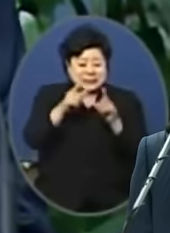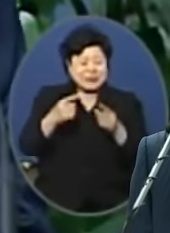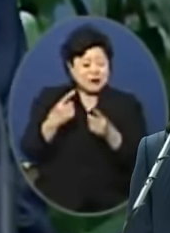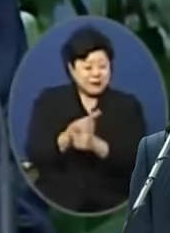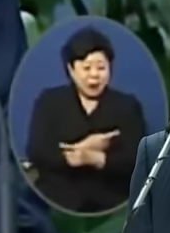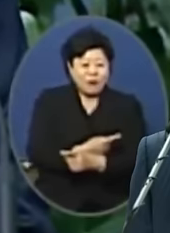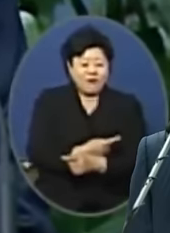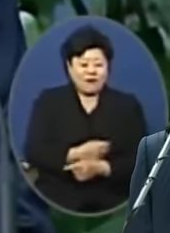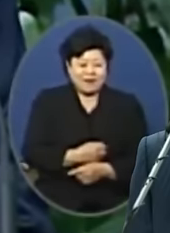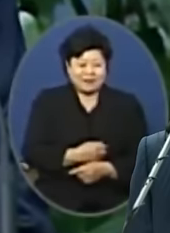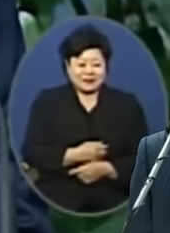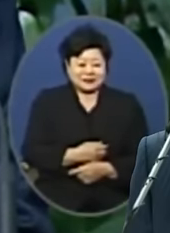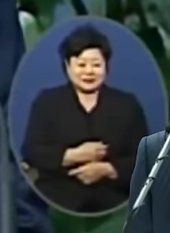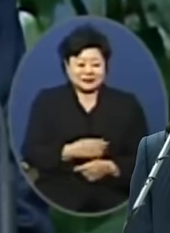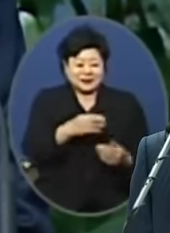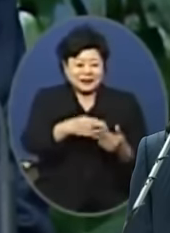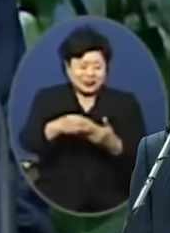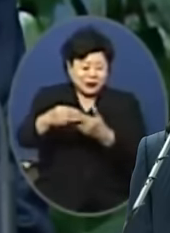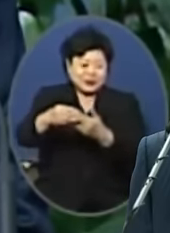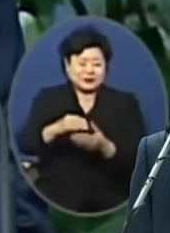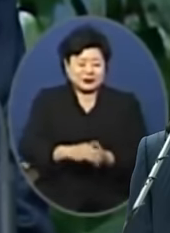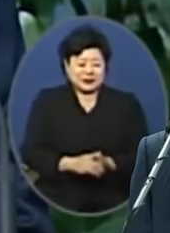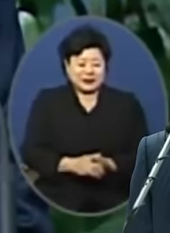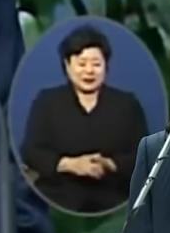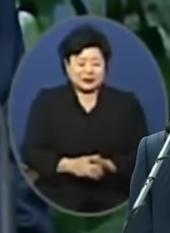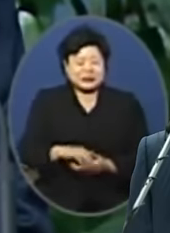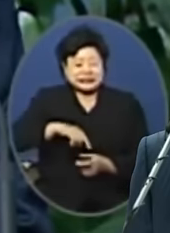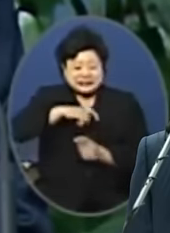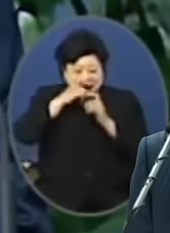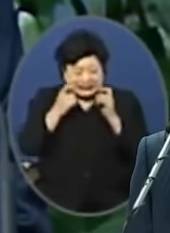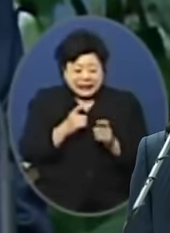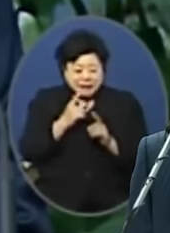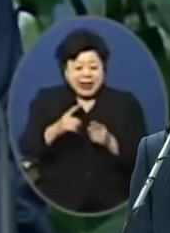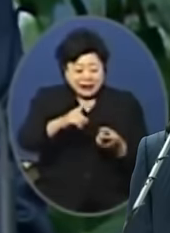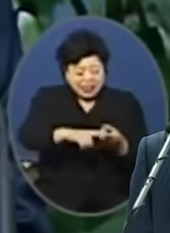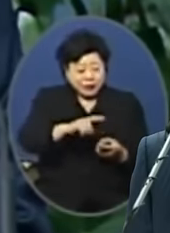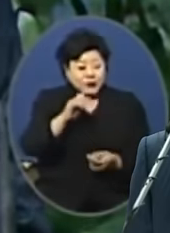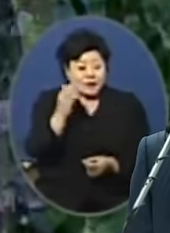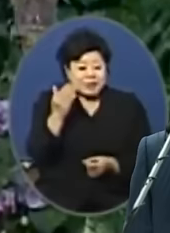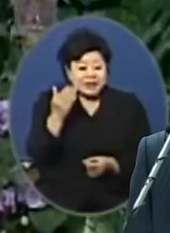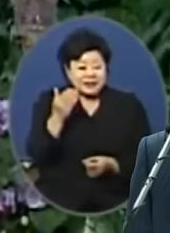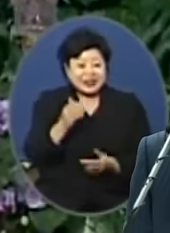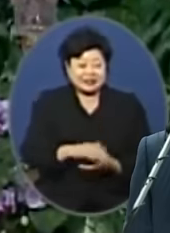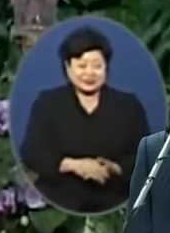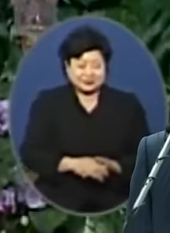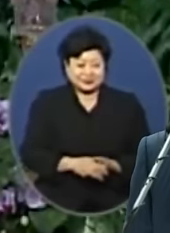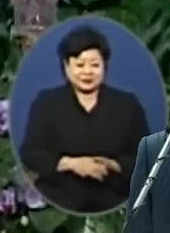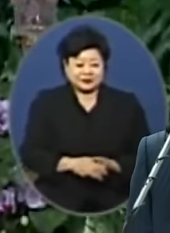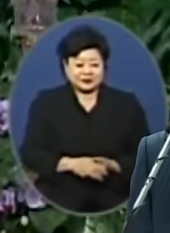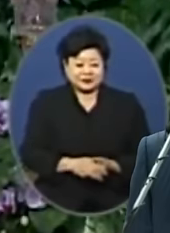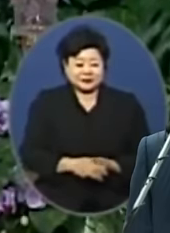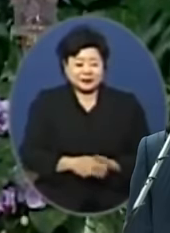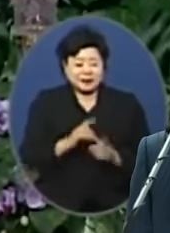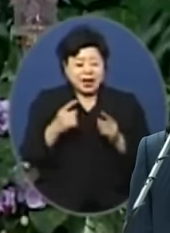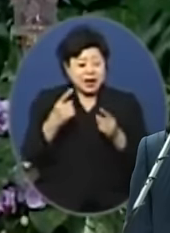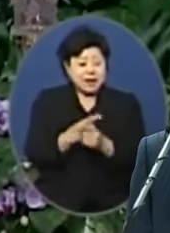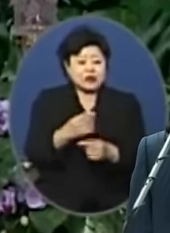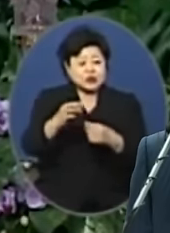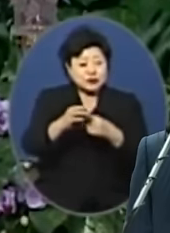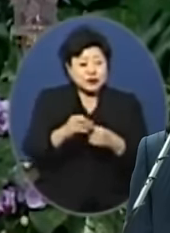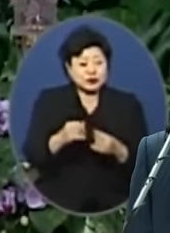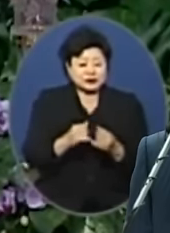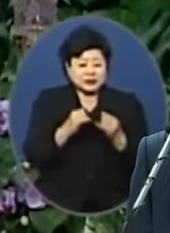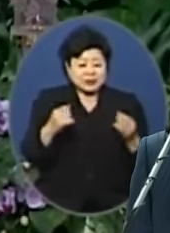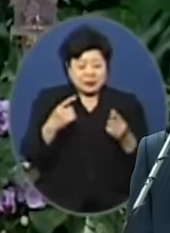여러분 붙잡고 인도해 줄 인생이 바로 여러분 자신인 것입니다. 강인훈 목사님이 쓴 말을 바꾸면